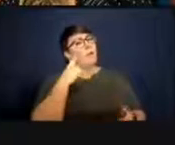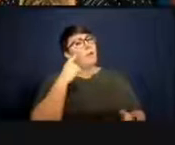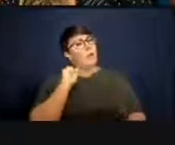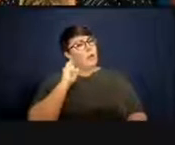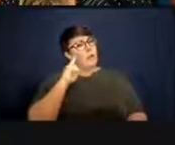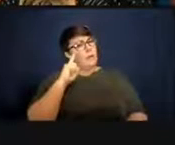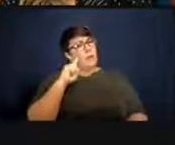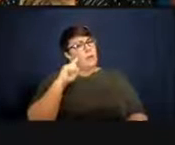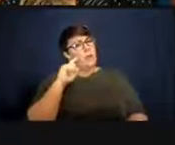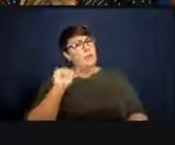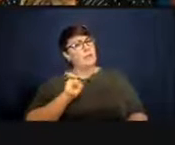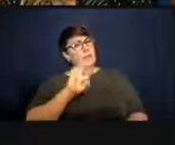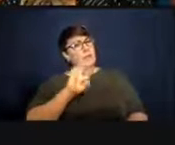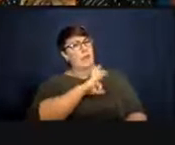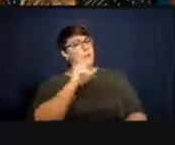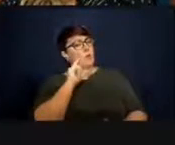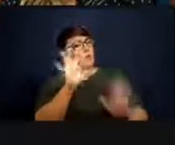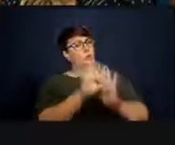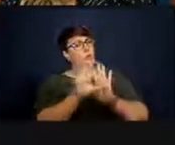فيما يتعلق